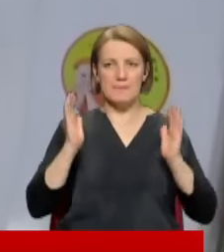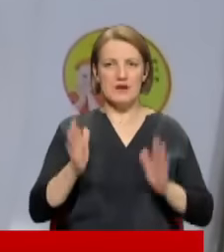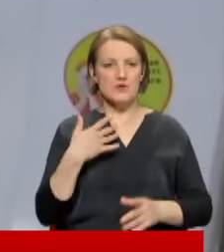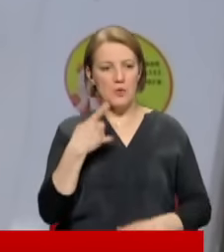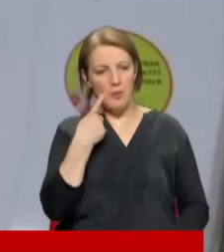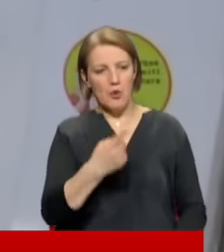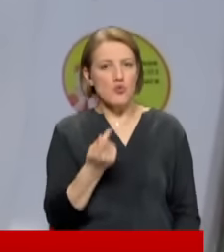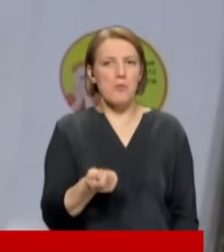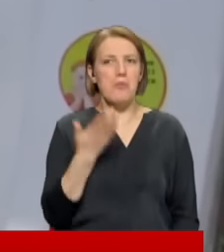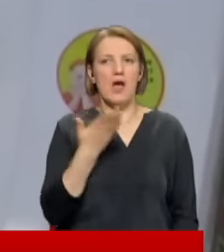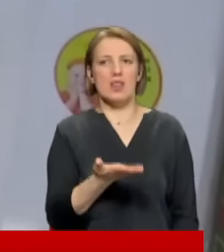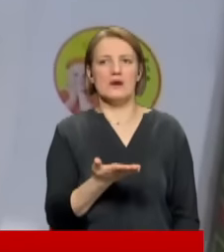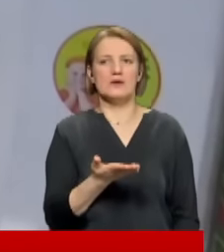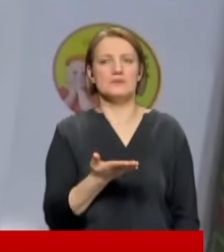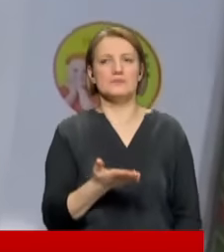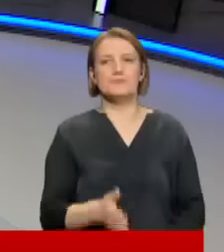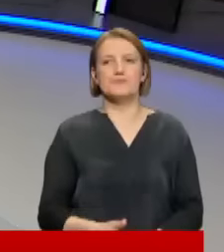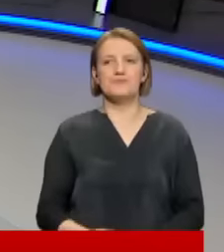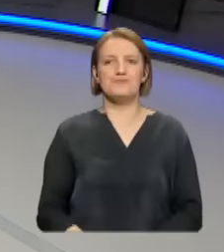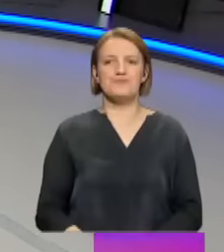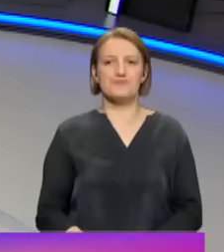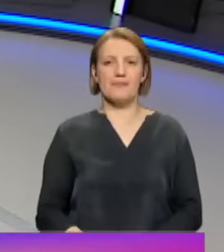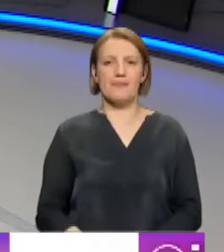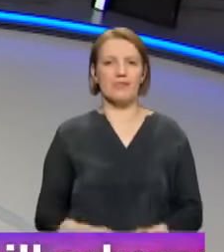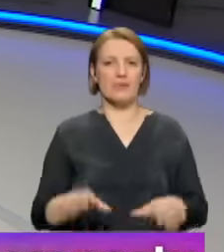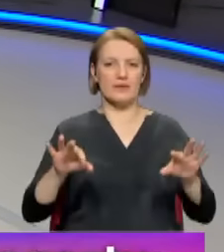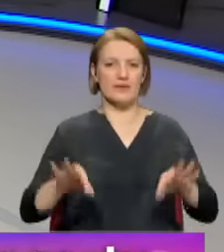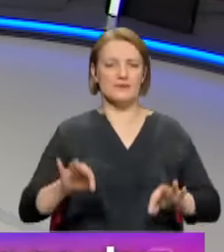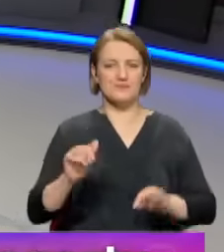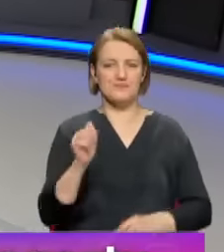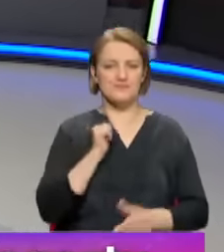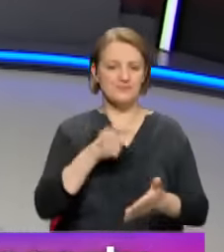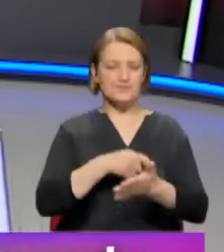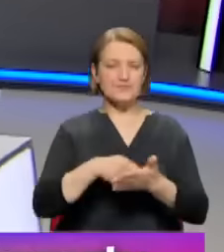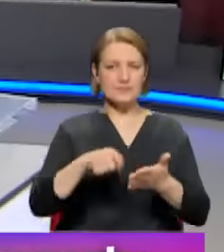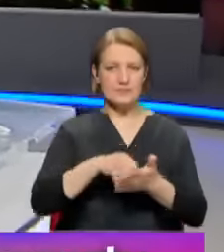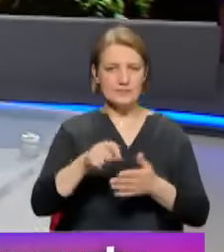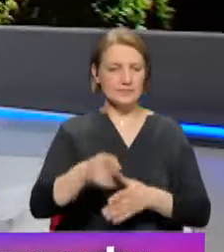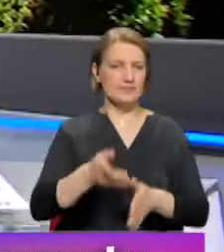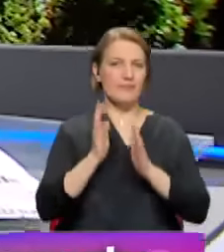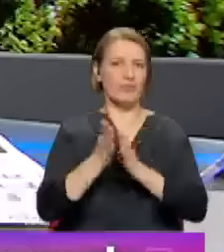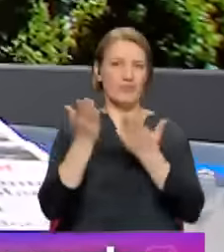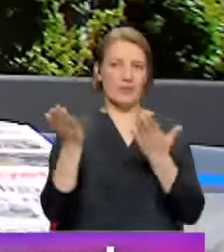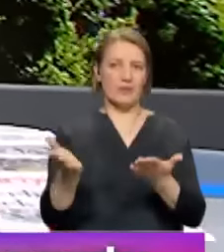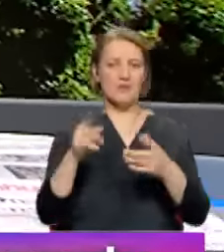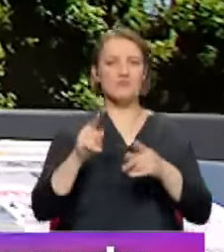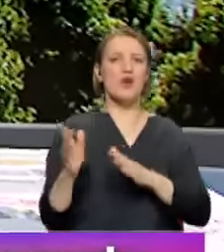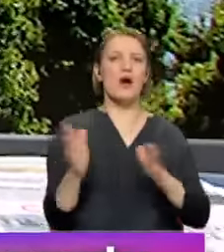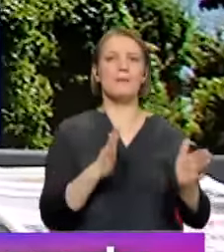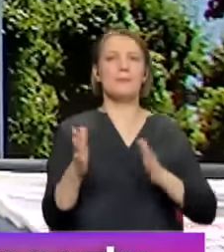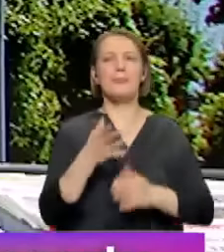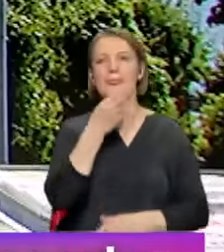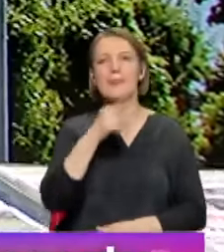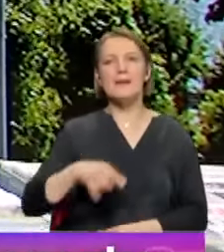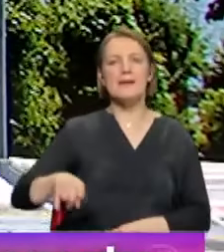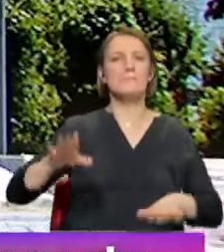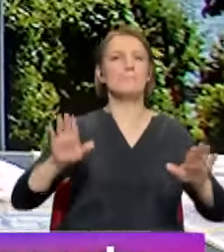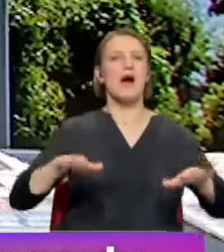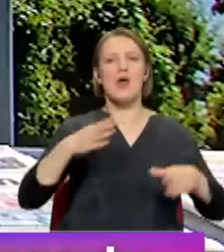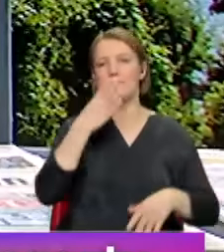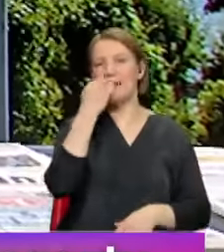çok pahalı buldum burayı. Şimdi asgari ücretliyle devam edelim. Bu arada emeklinin